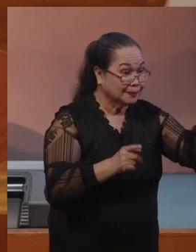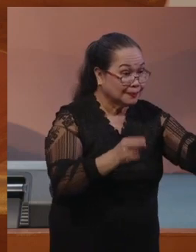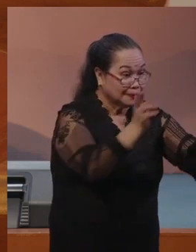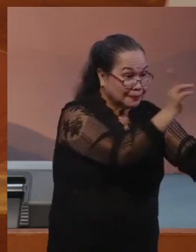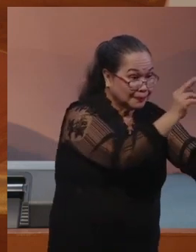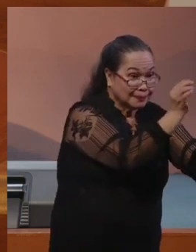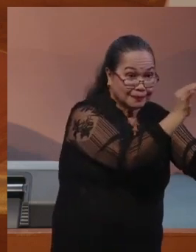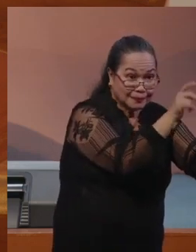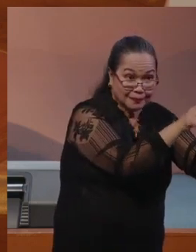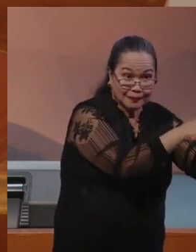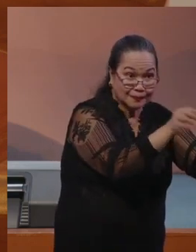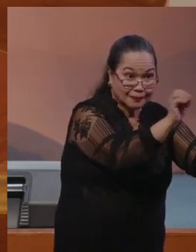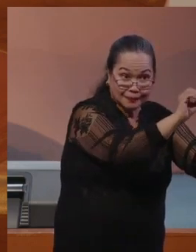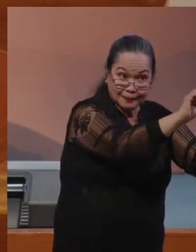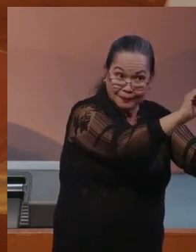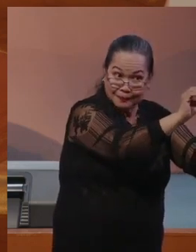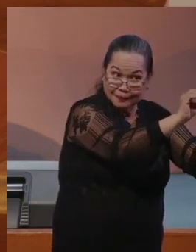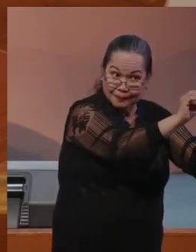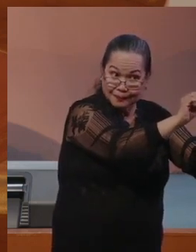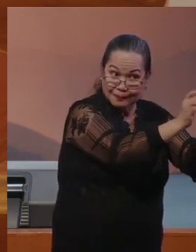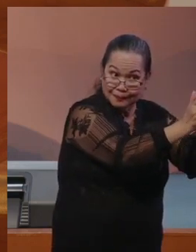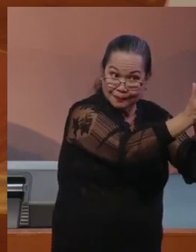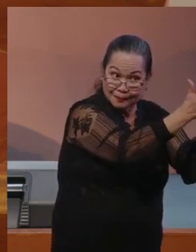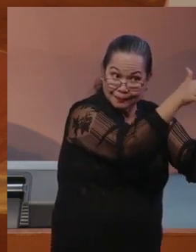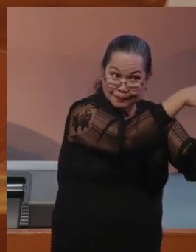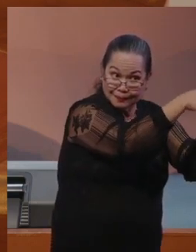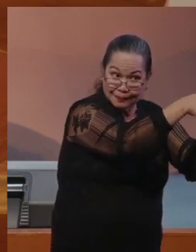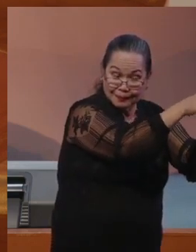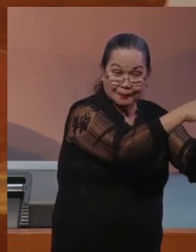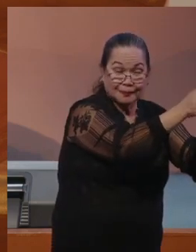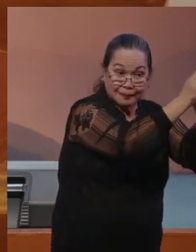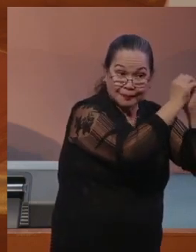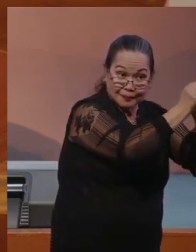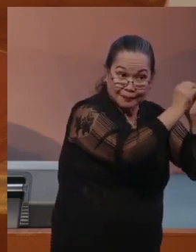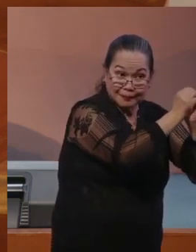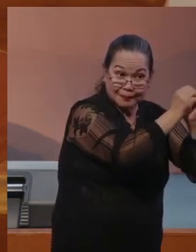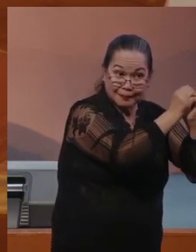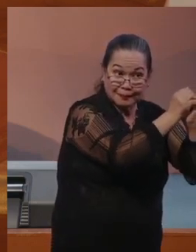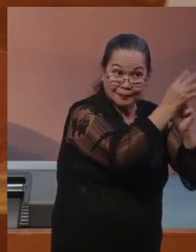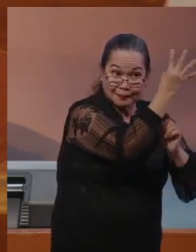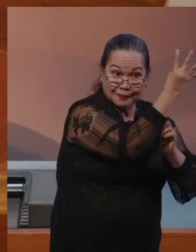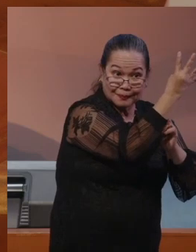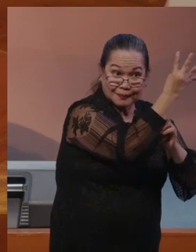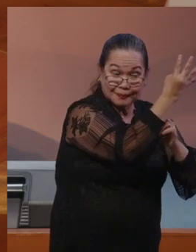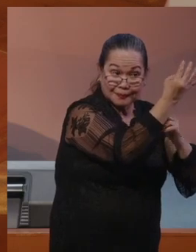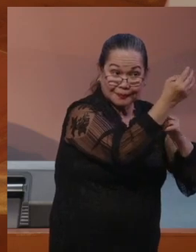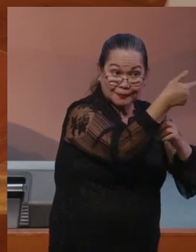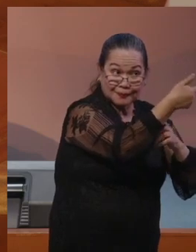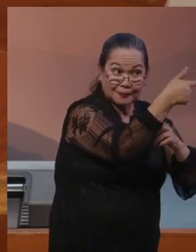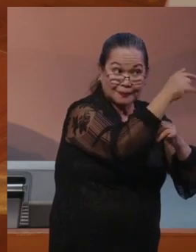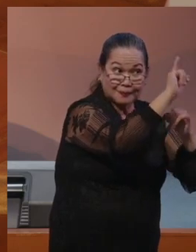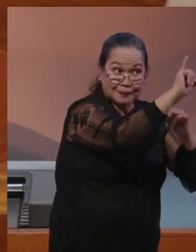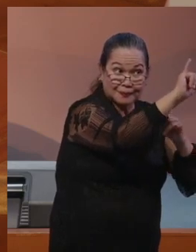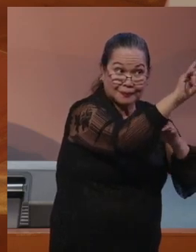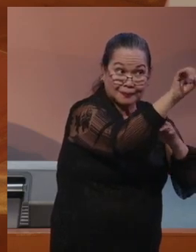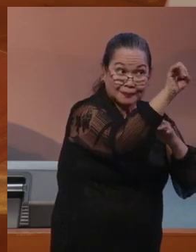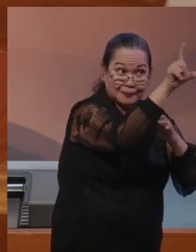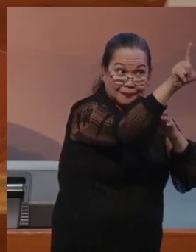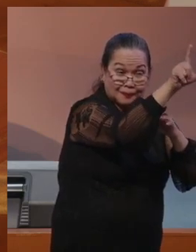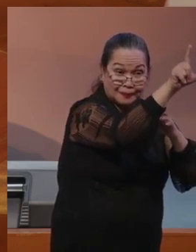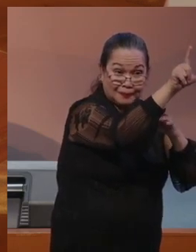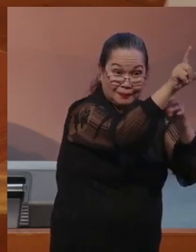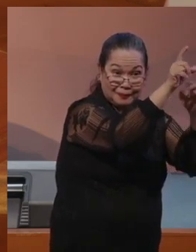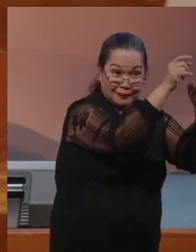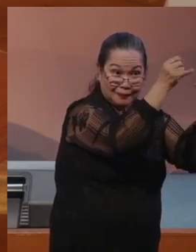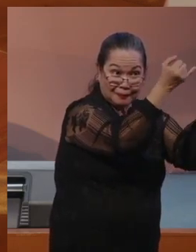siya. Wala silang Bible study. Ang sinasamba nila ay 4 na Diyos-Diyusan. Isang lalaking Diyos,